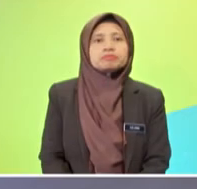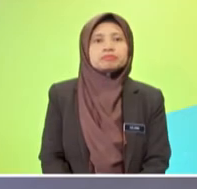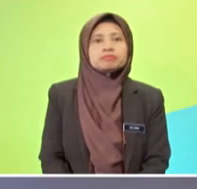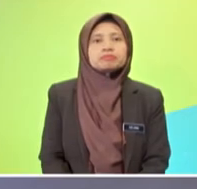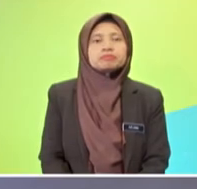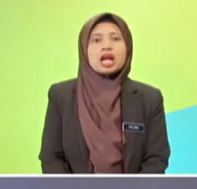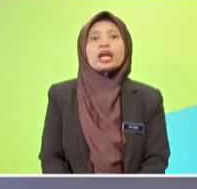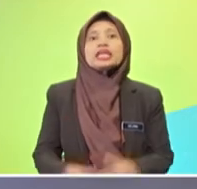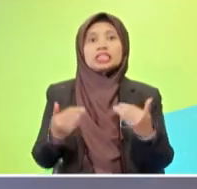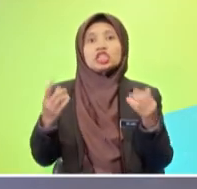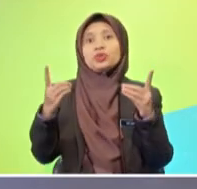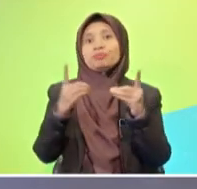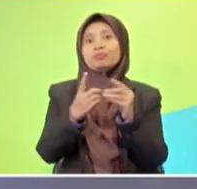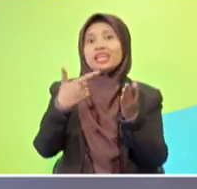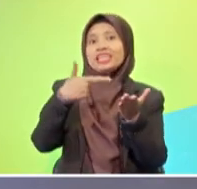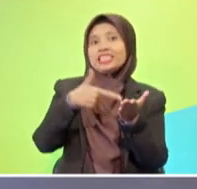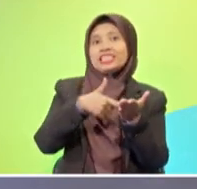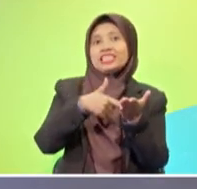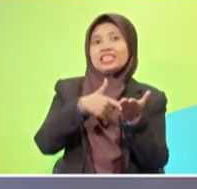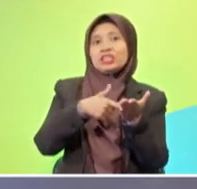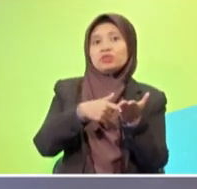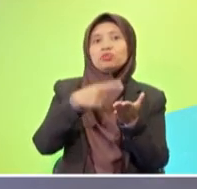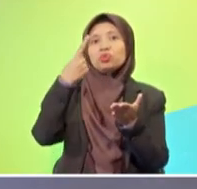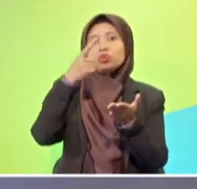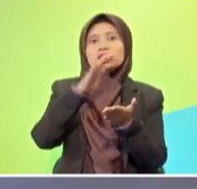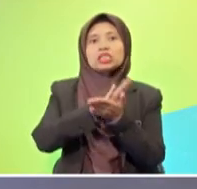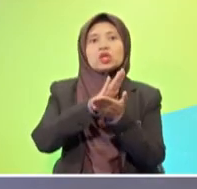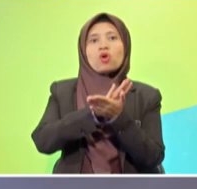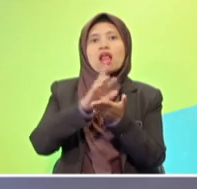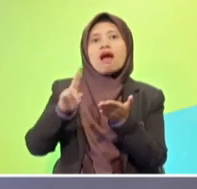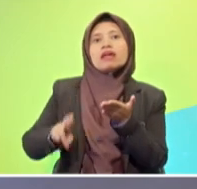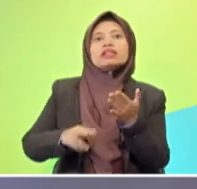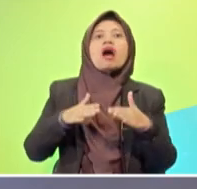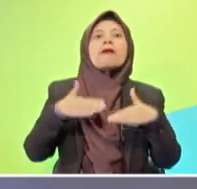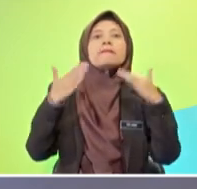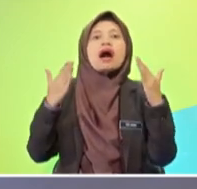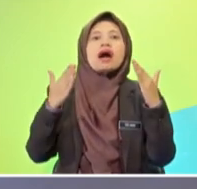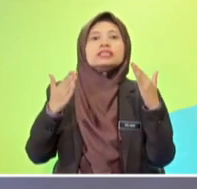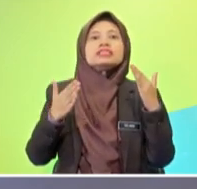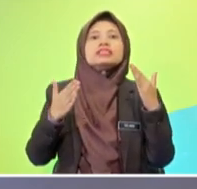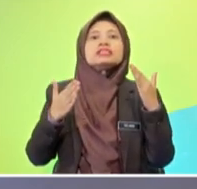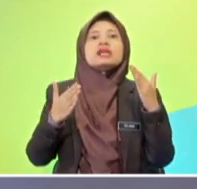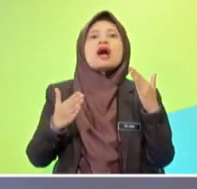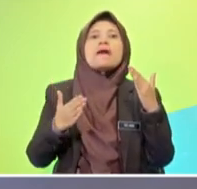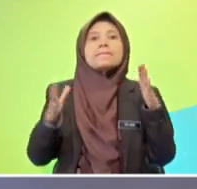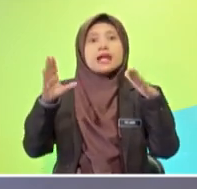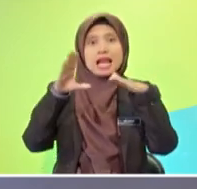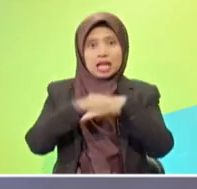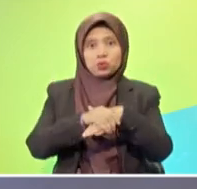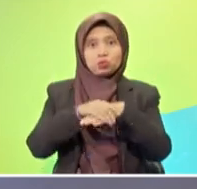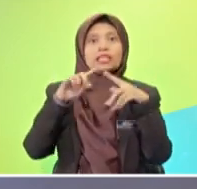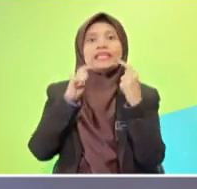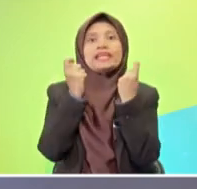kembali bersama kami dalam slop mendengar rendah didetv KPM tentunya dalam mata pelajaran bahasa Melayu sekarang ini